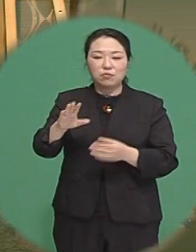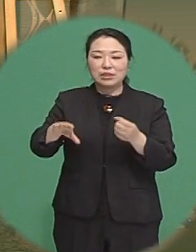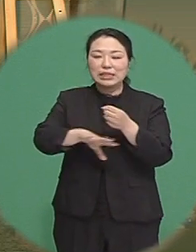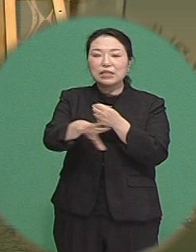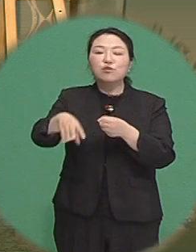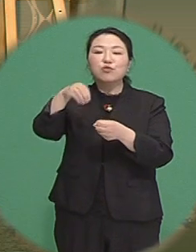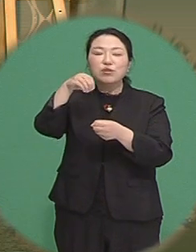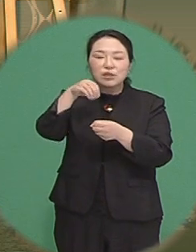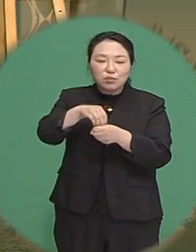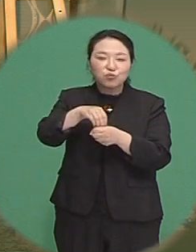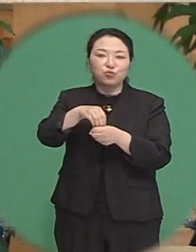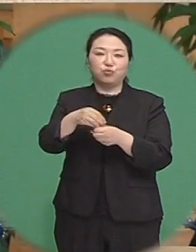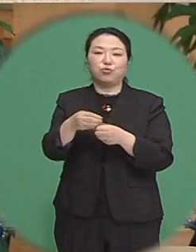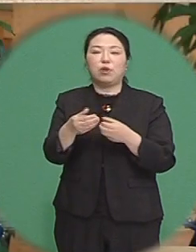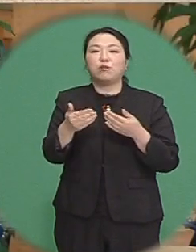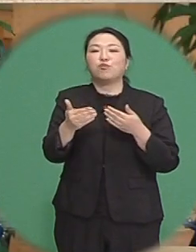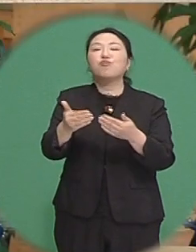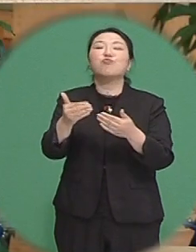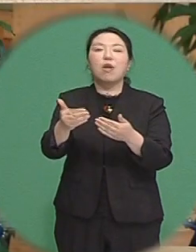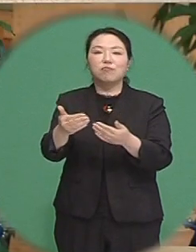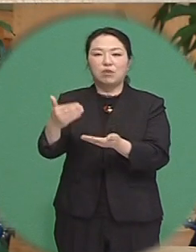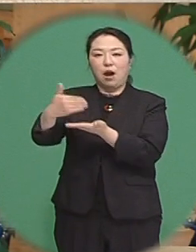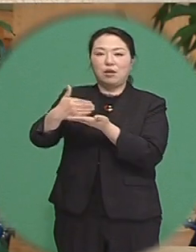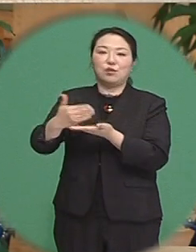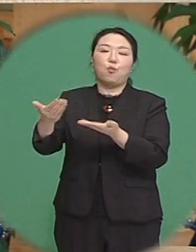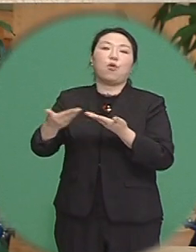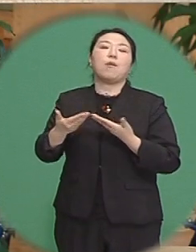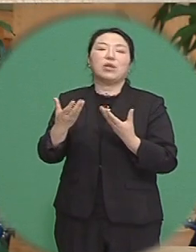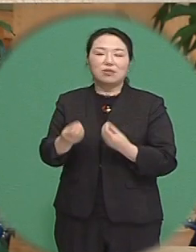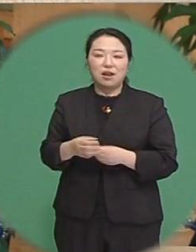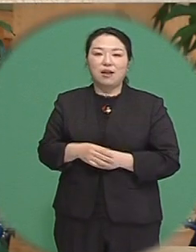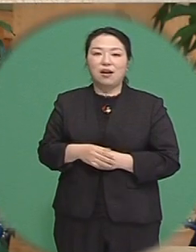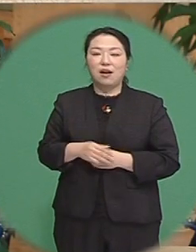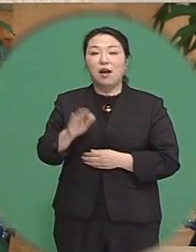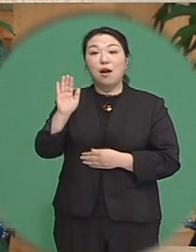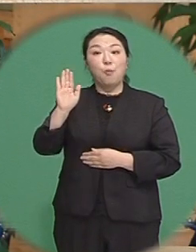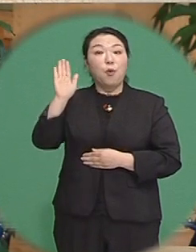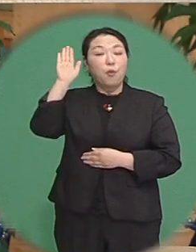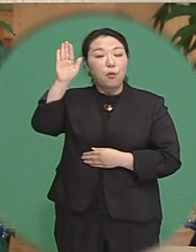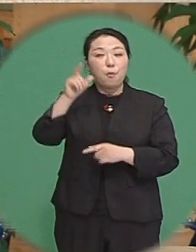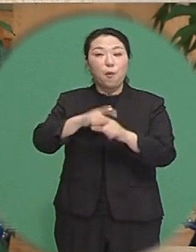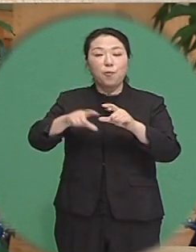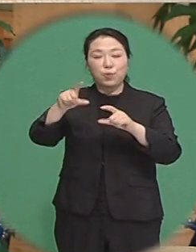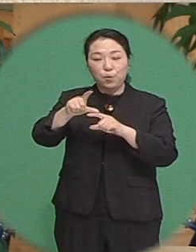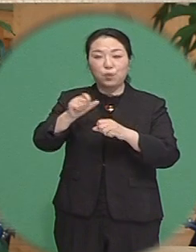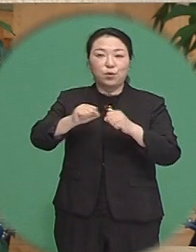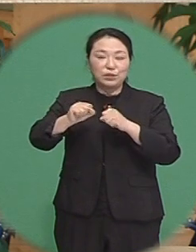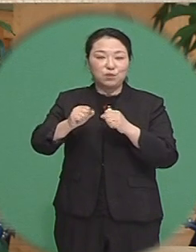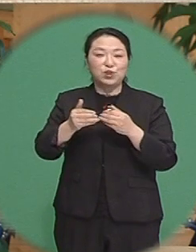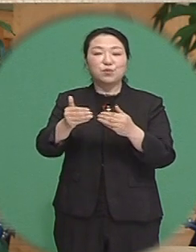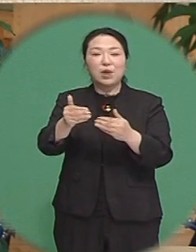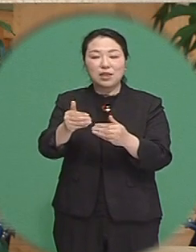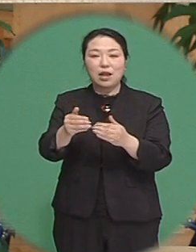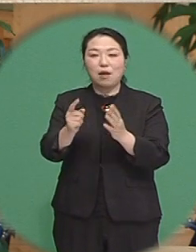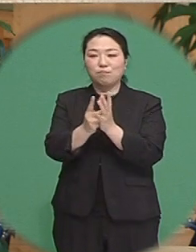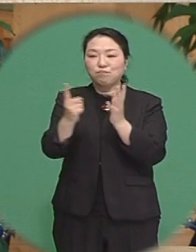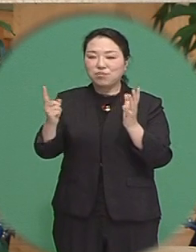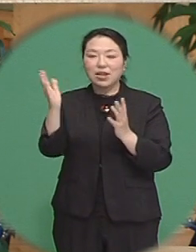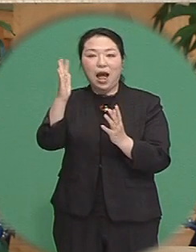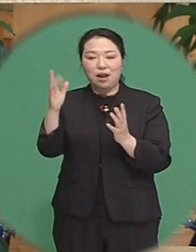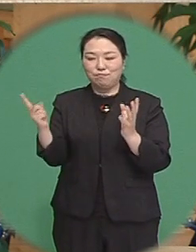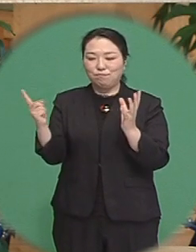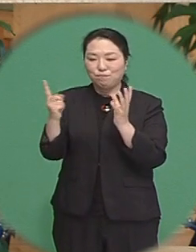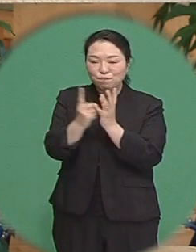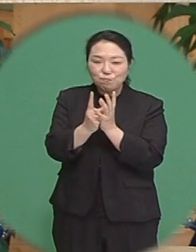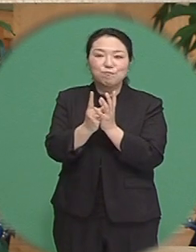言葉をいただきましたさらなる取り組みの充実を図りながら誰一人取り残すことのない多様な個性